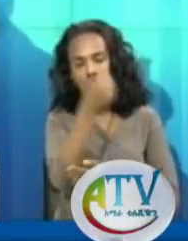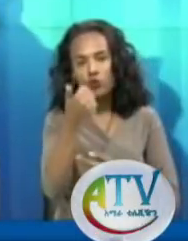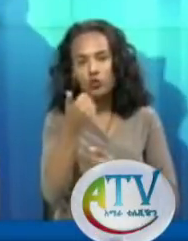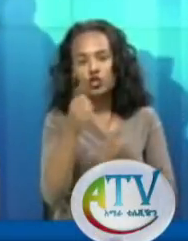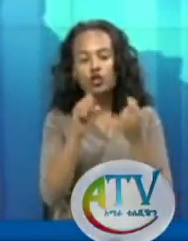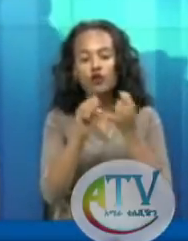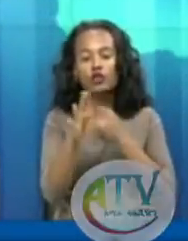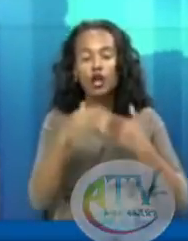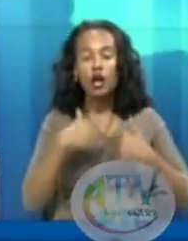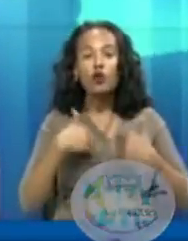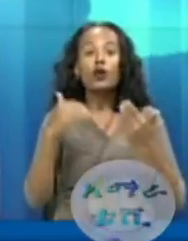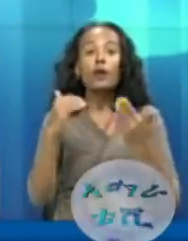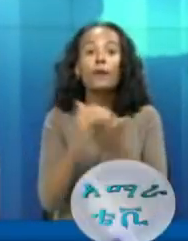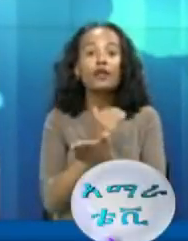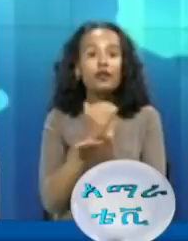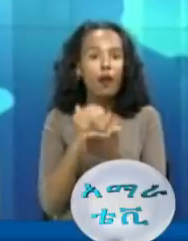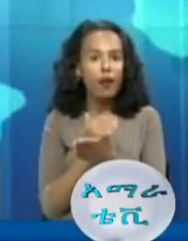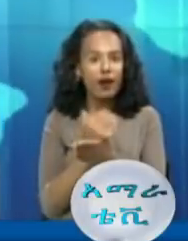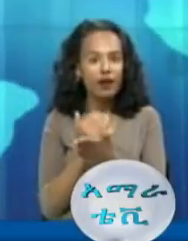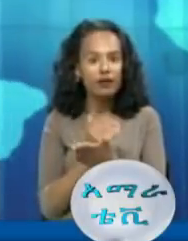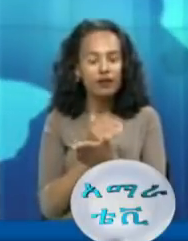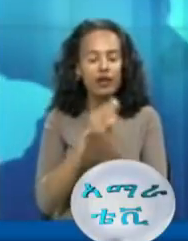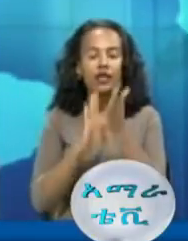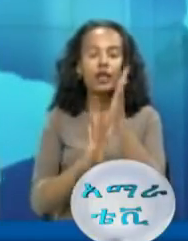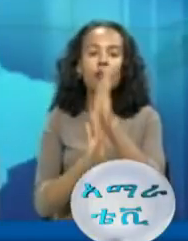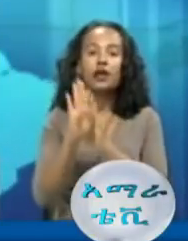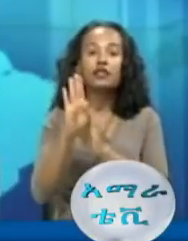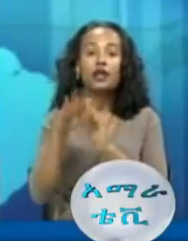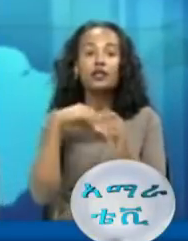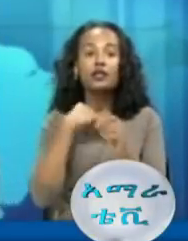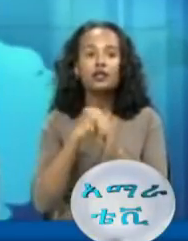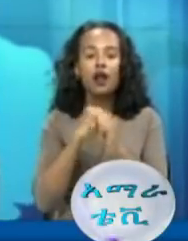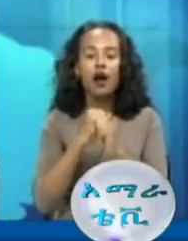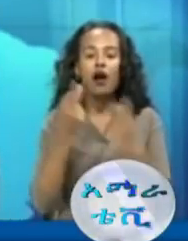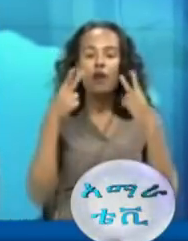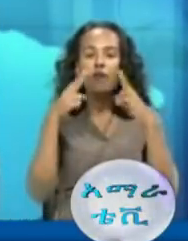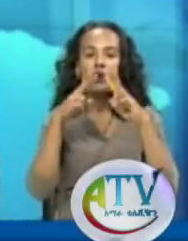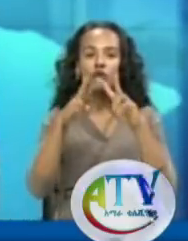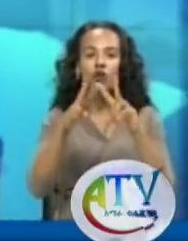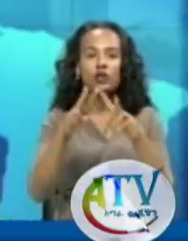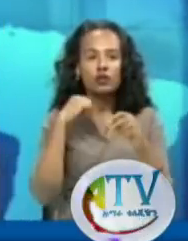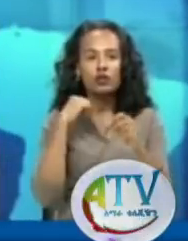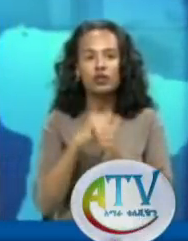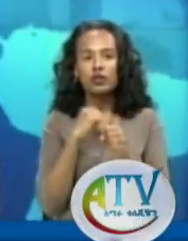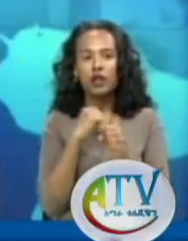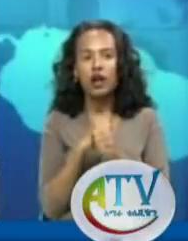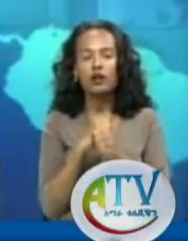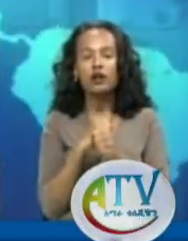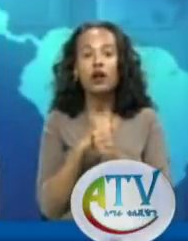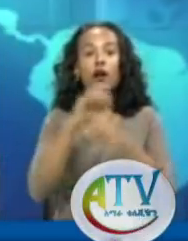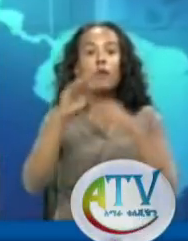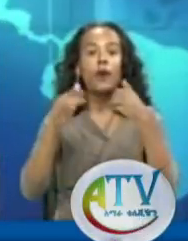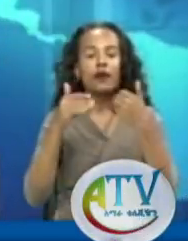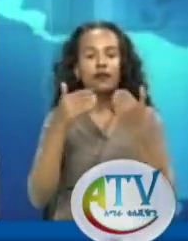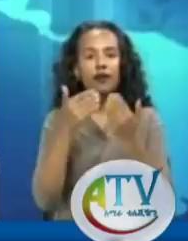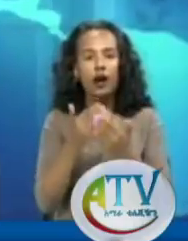ያለው ምርታማነት የሚያሳድግ ስራ በትኩረት ይከናወናል።